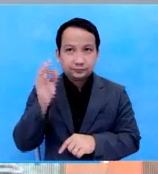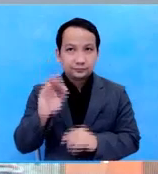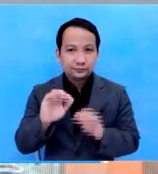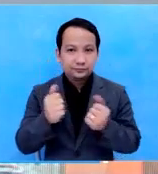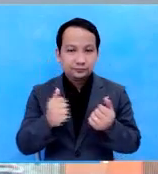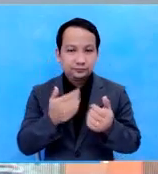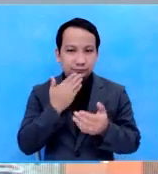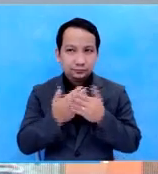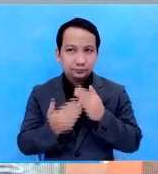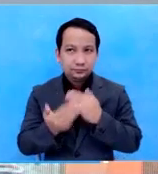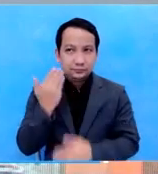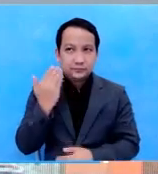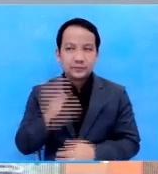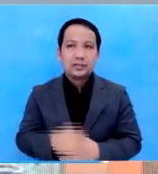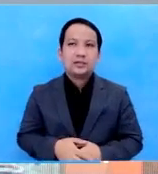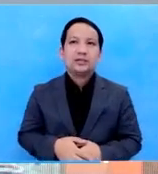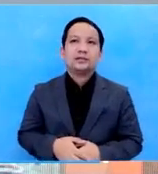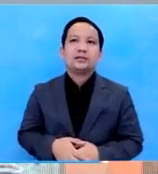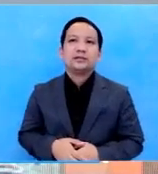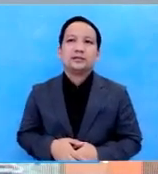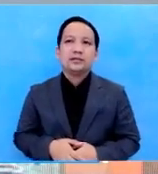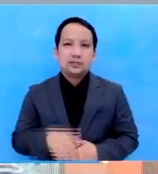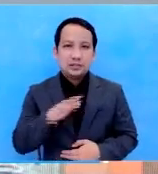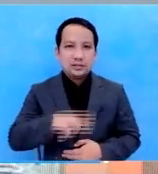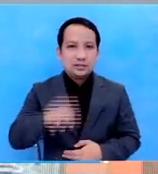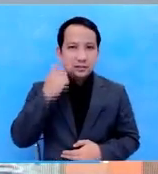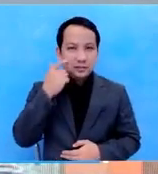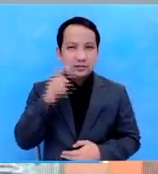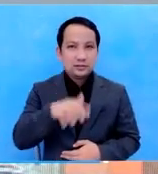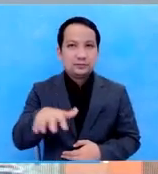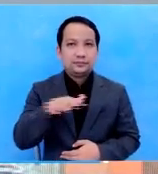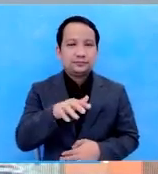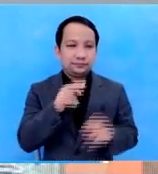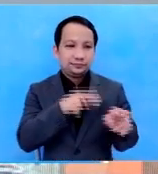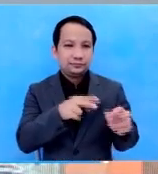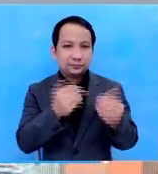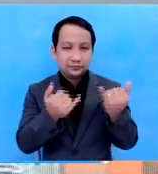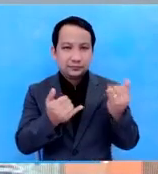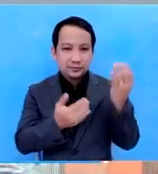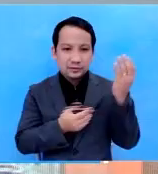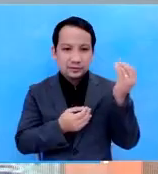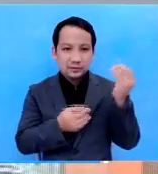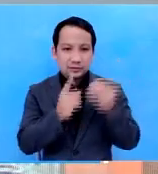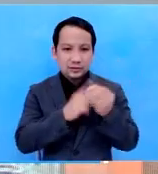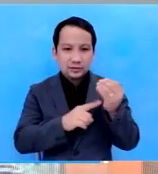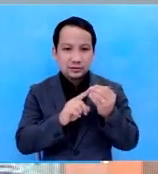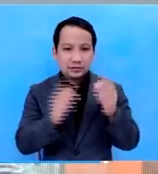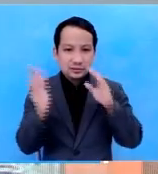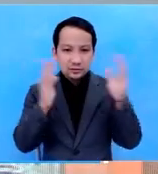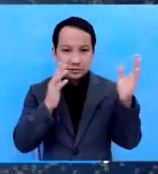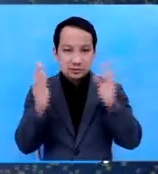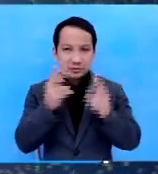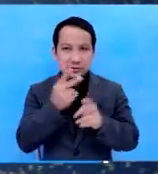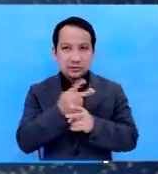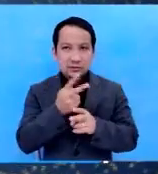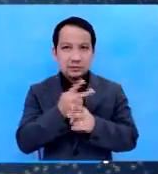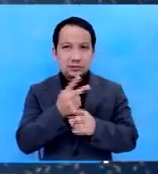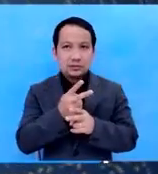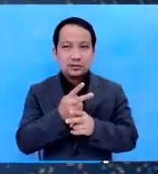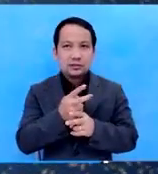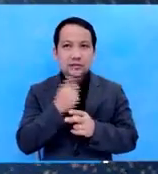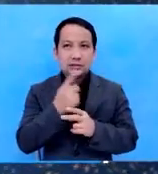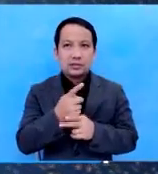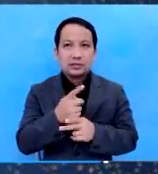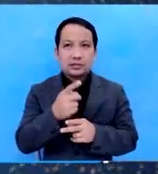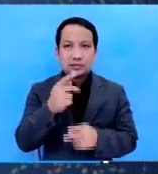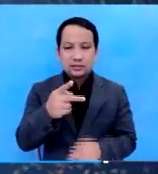po. Yes, magandang umaga naman Gretchen at sa ating mga taga-subaybay. At itong update natin, dito pa rin sa binabantayan si Tropical Storm Carding.